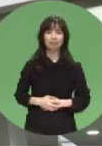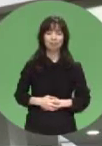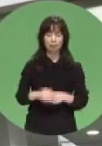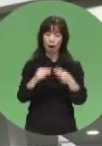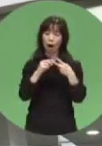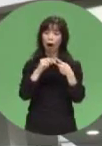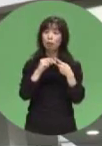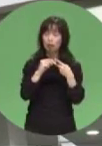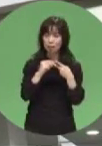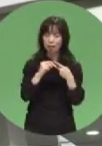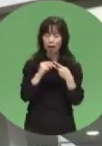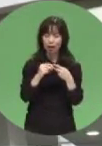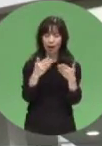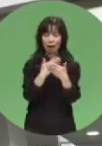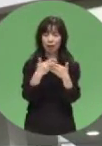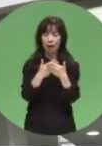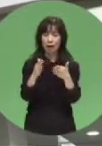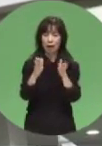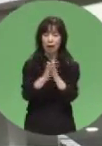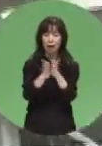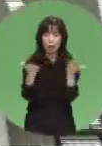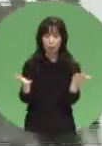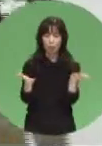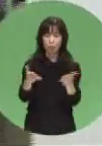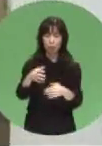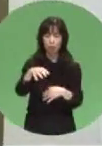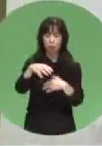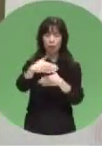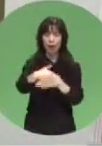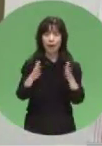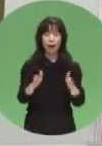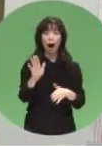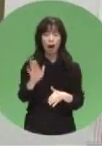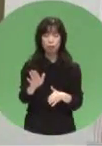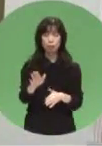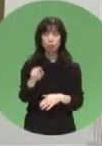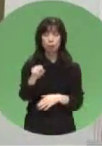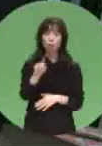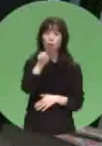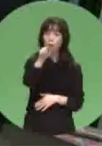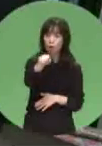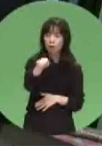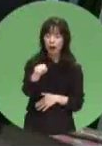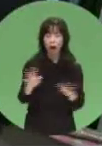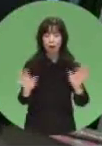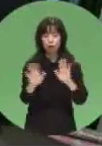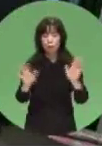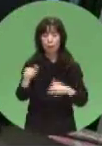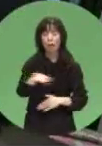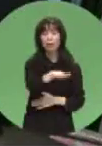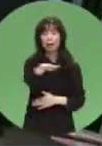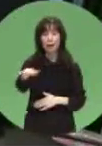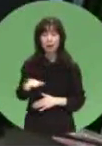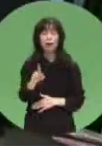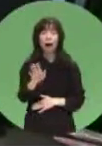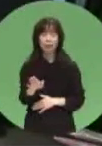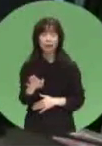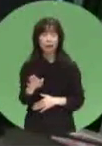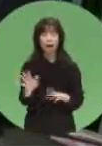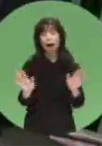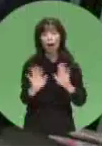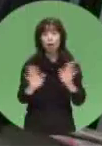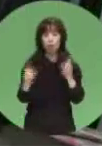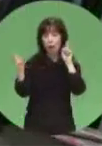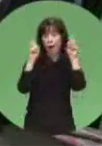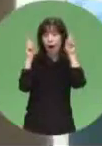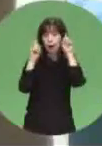二つ目は絵本の部屋がありますので、はい、その外にはちびっこテラスで、奥側には簡単な遊具が置いてい